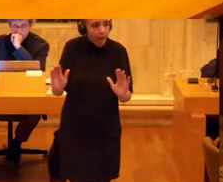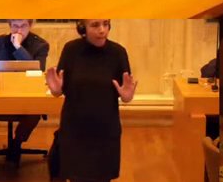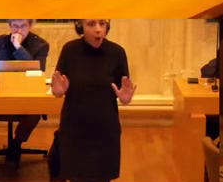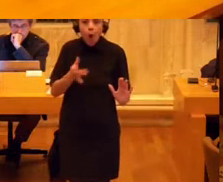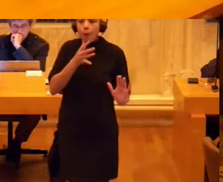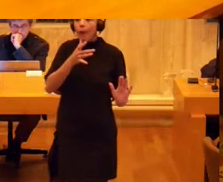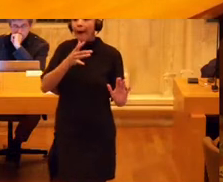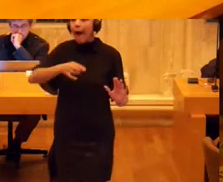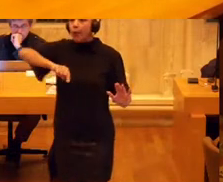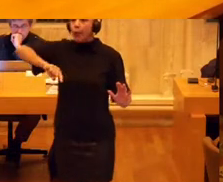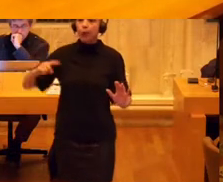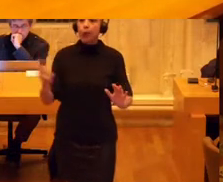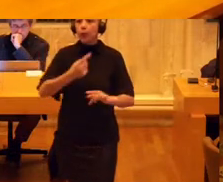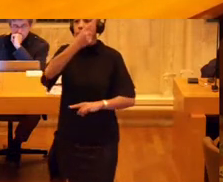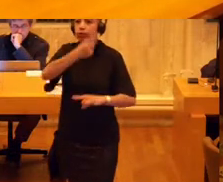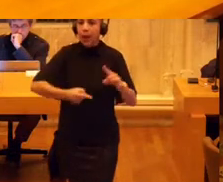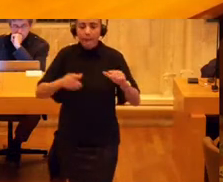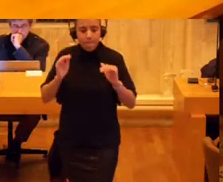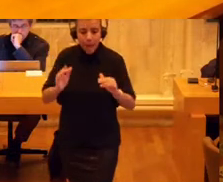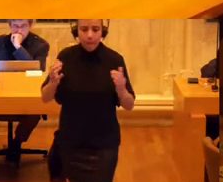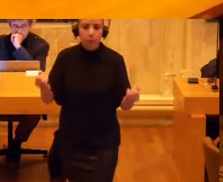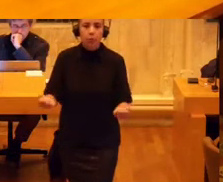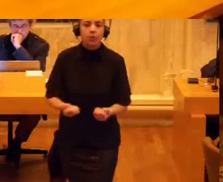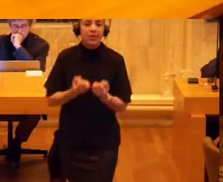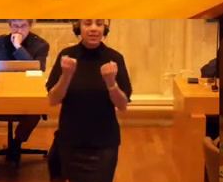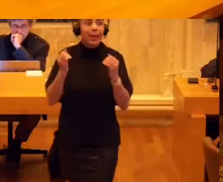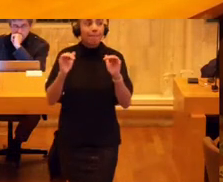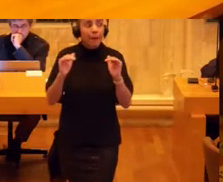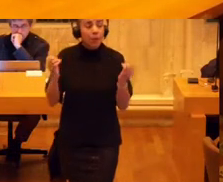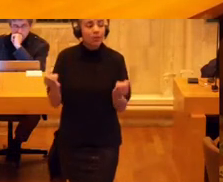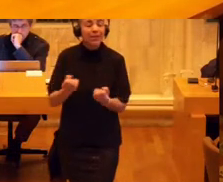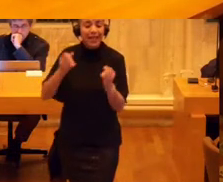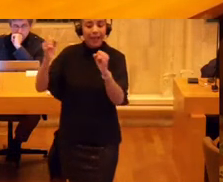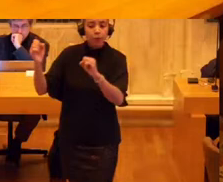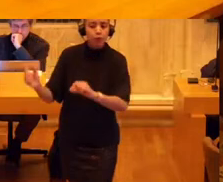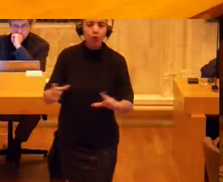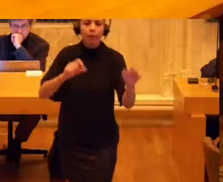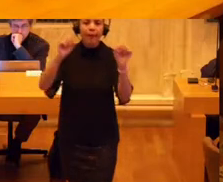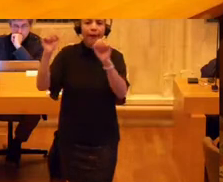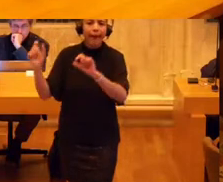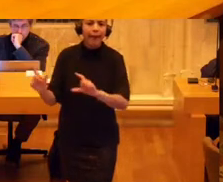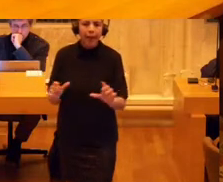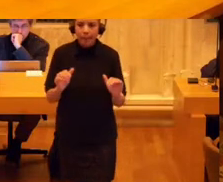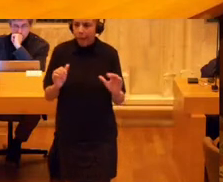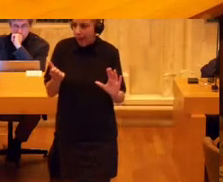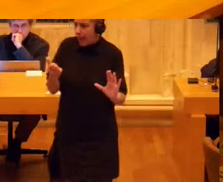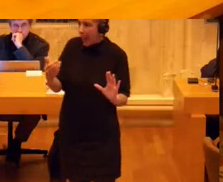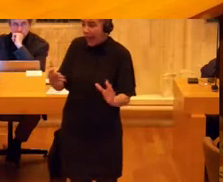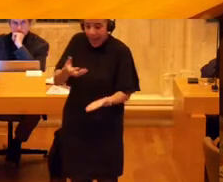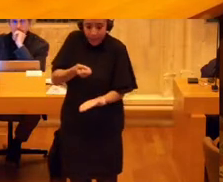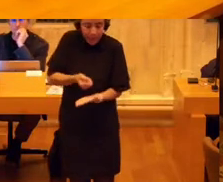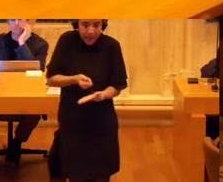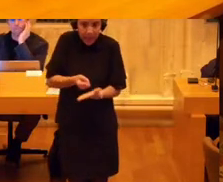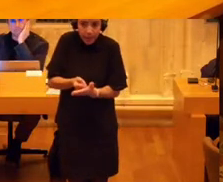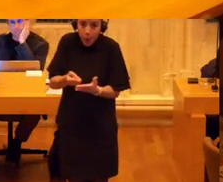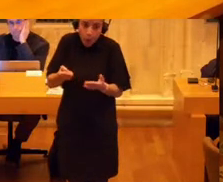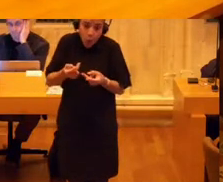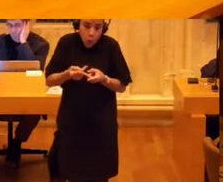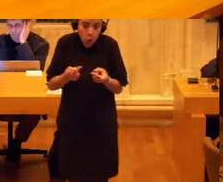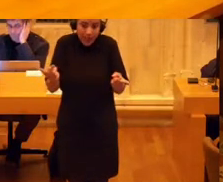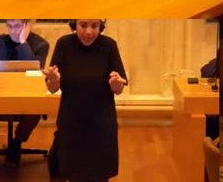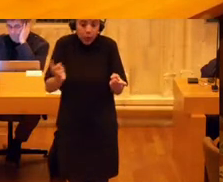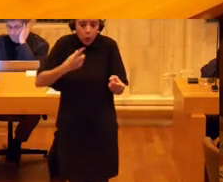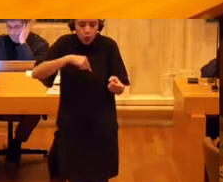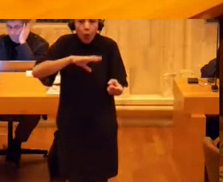interdire, y compris en matière de publicité numérique, c'est-à-dire qu'il y a un minimum qui doit être autorisé. Donc on a essayé d'encadrer cette